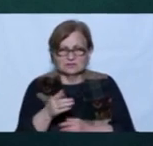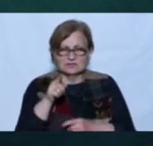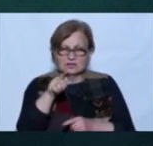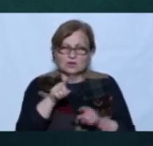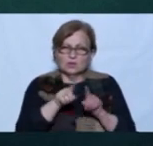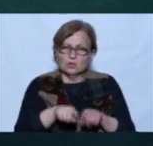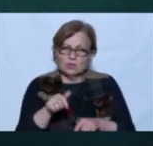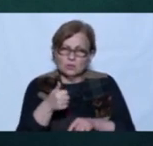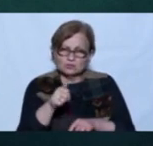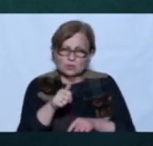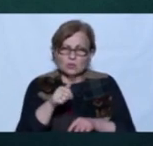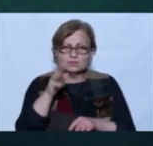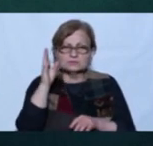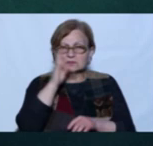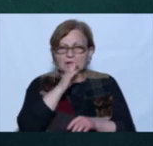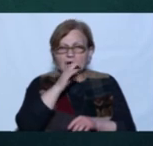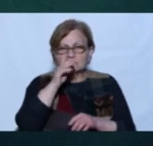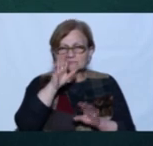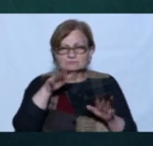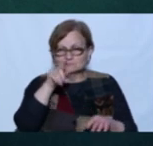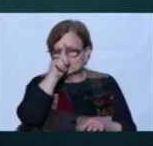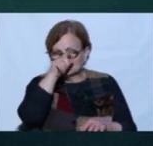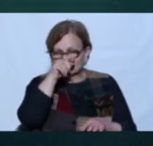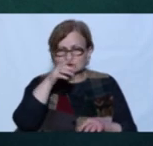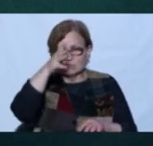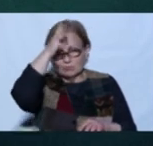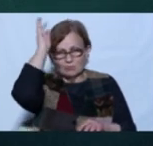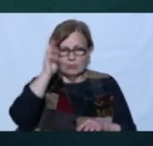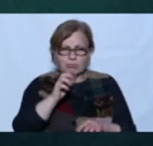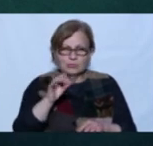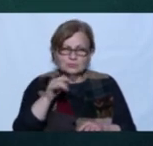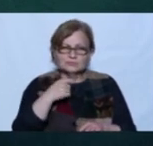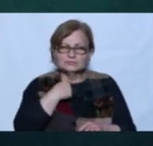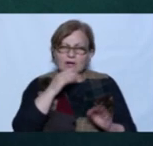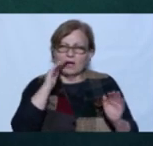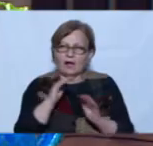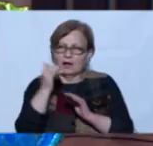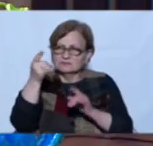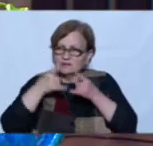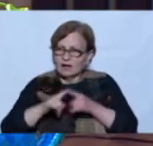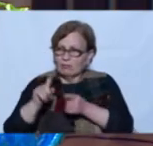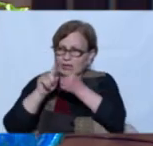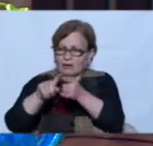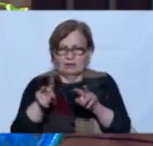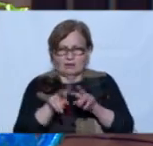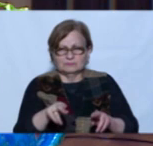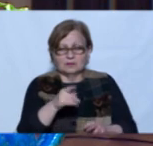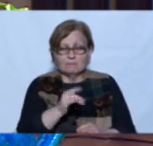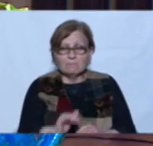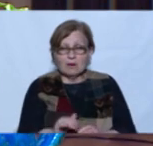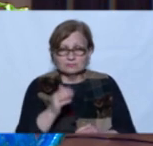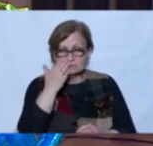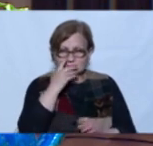იმგვარად, როგორც ბულბულს ყვება დაბადებიდანვე ბულბულის გალობის ნიჭი, იადონს იადონური გალობის ნიჭი და სხვა. ბავშვის ყოველ